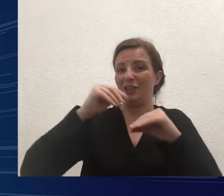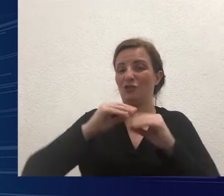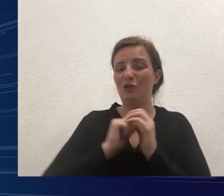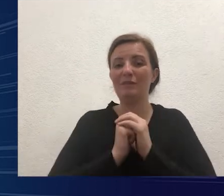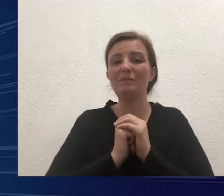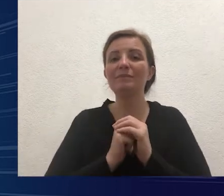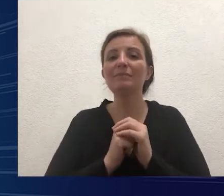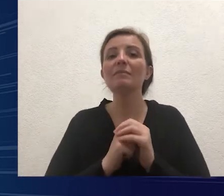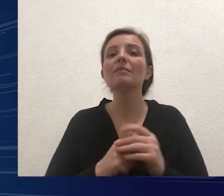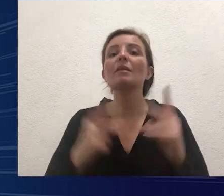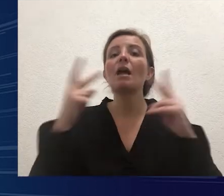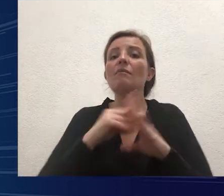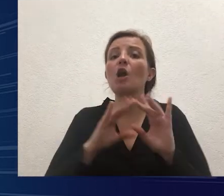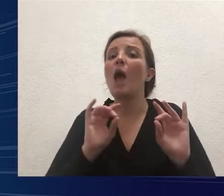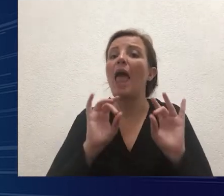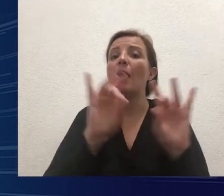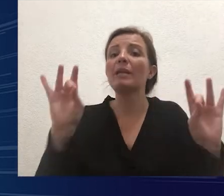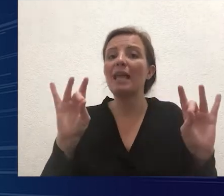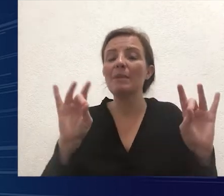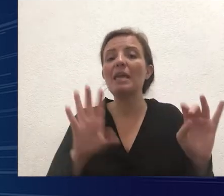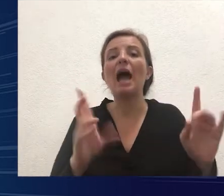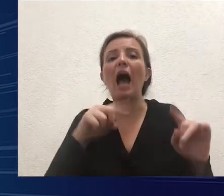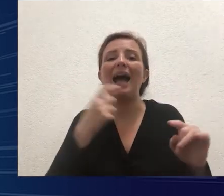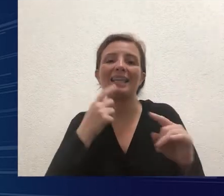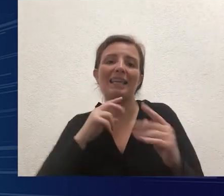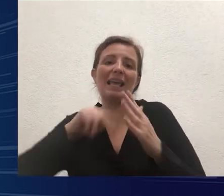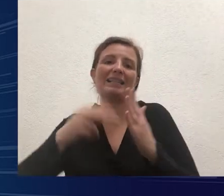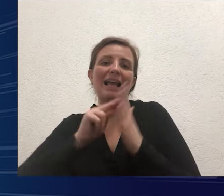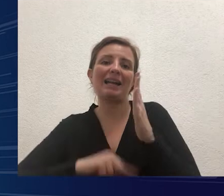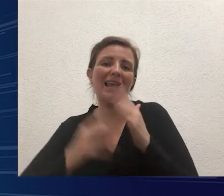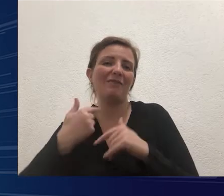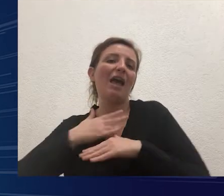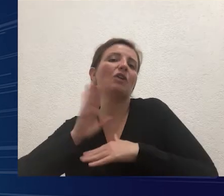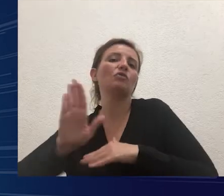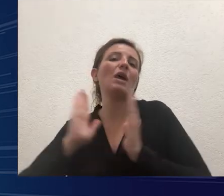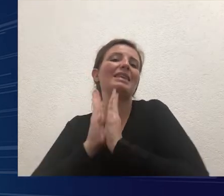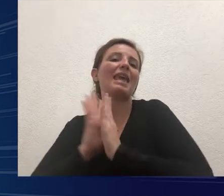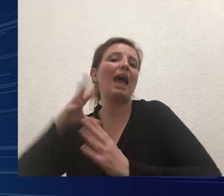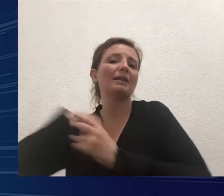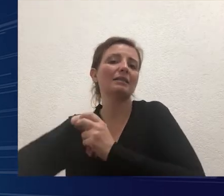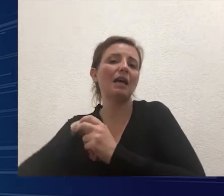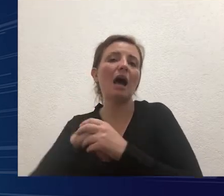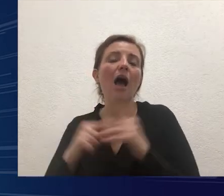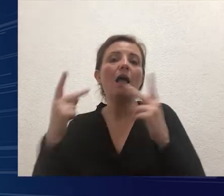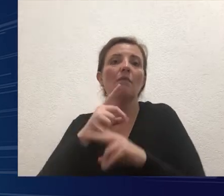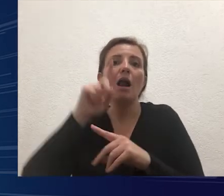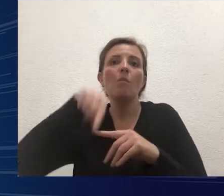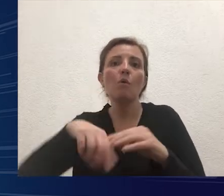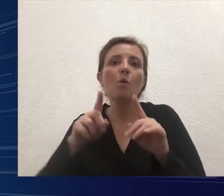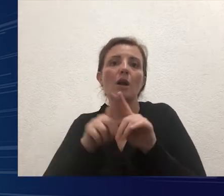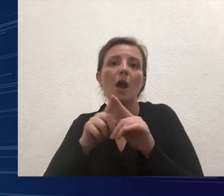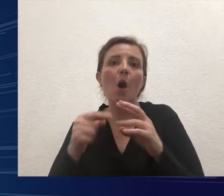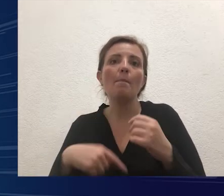certamente le epidemie sono rilette soprattutto dagli autori piscina alla chiesa in senso persino